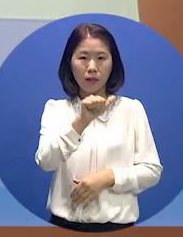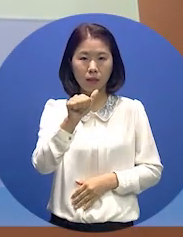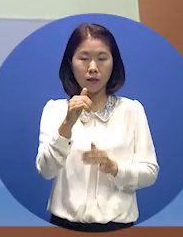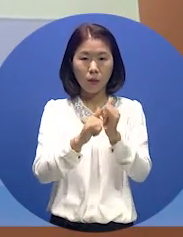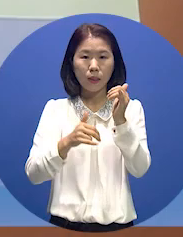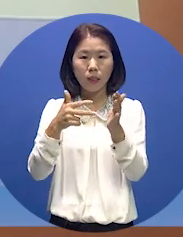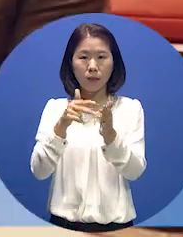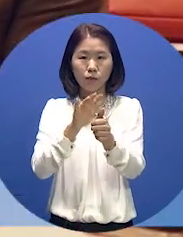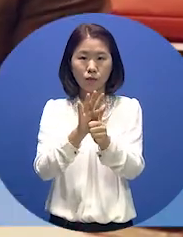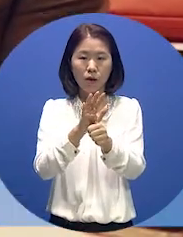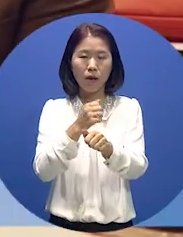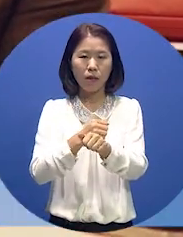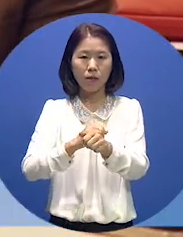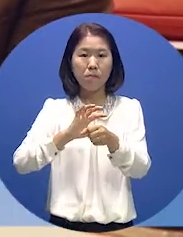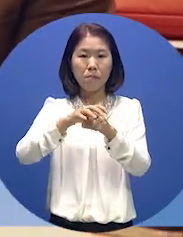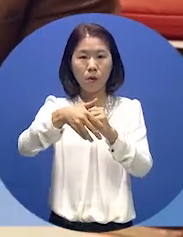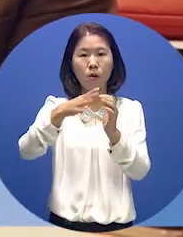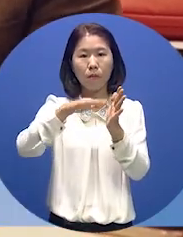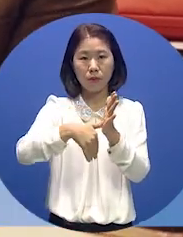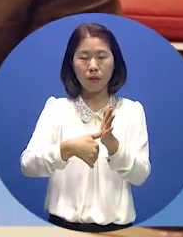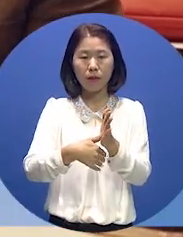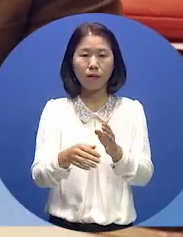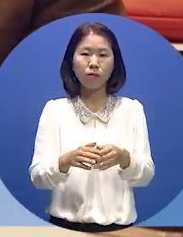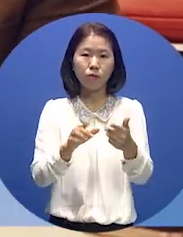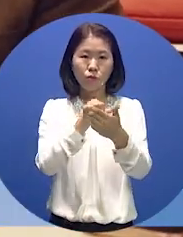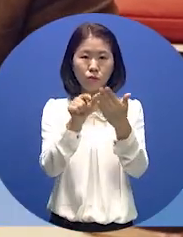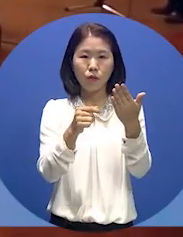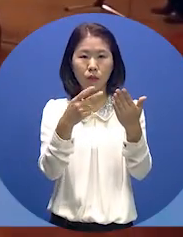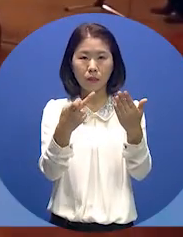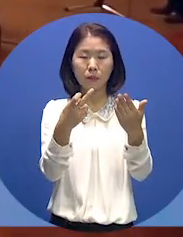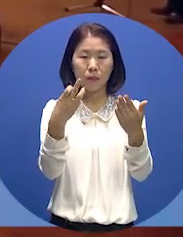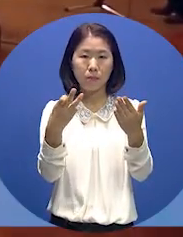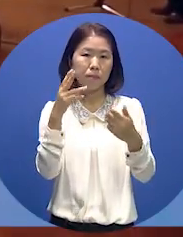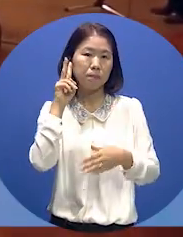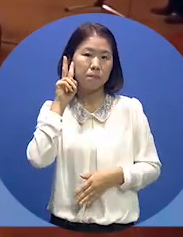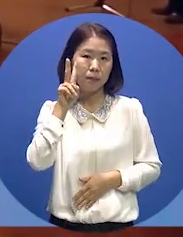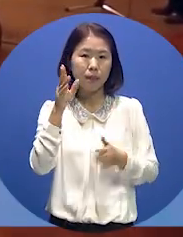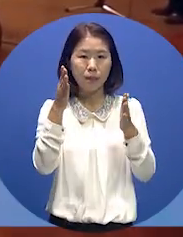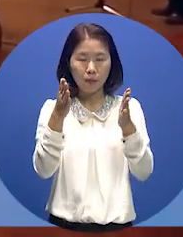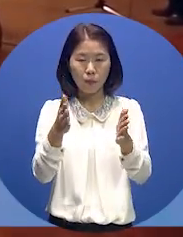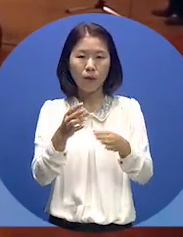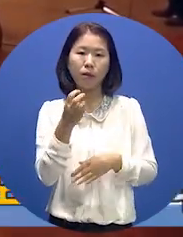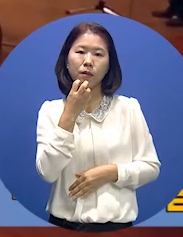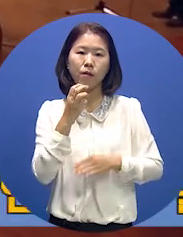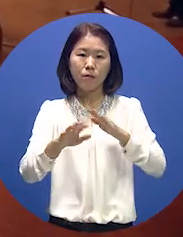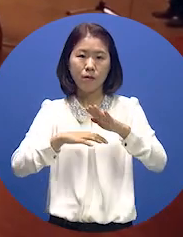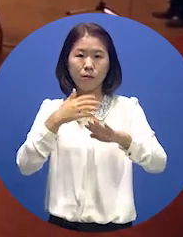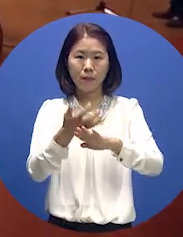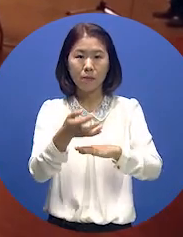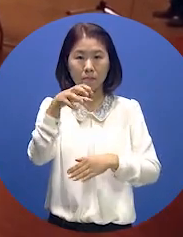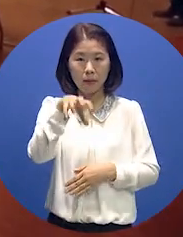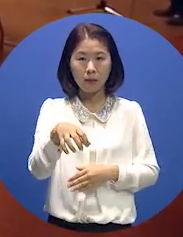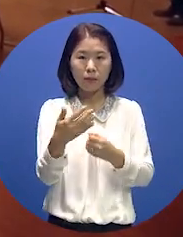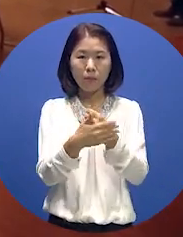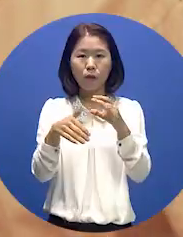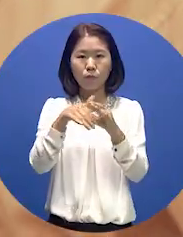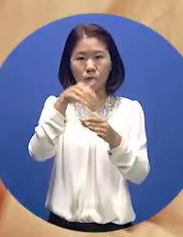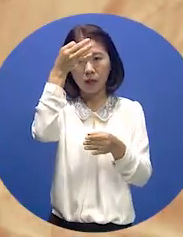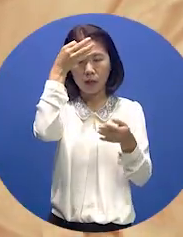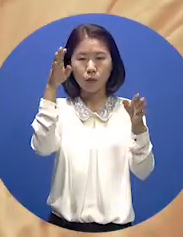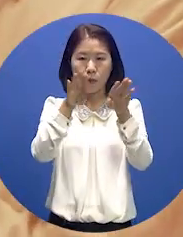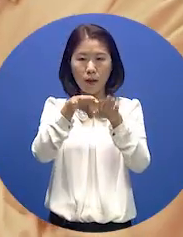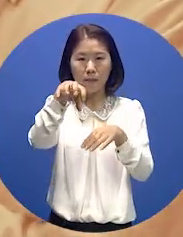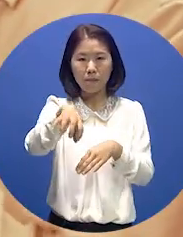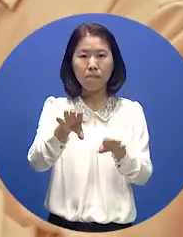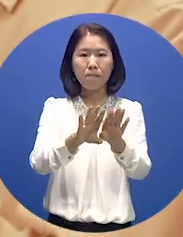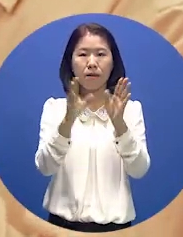후원하는 한중일 국제 학술 포럼은 9월 12일과 13일 양일간 서울 혁신파크와